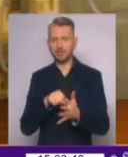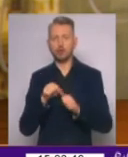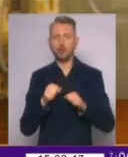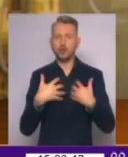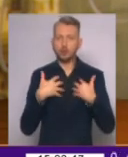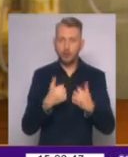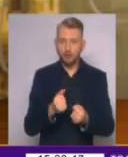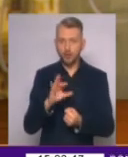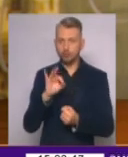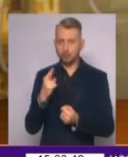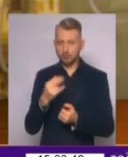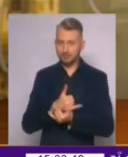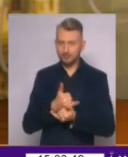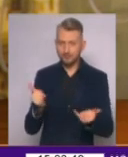захисту.